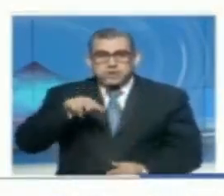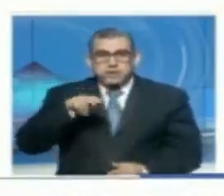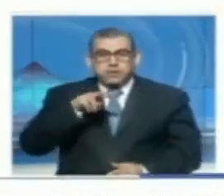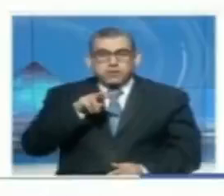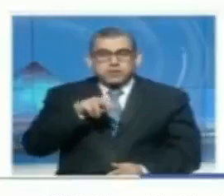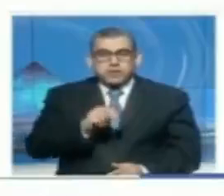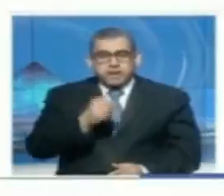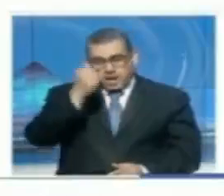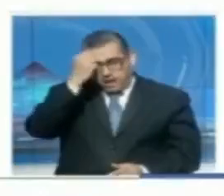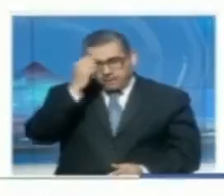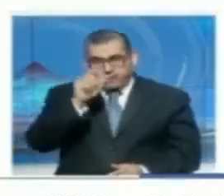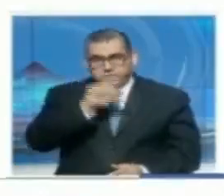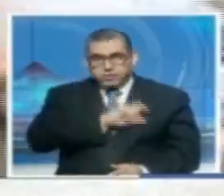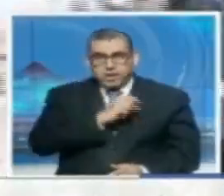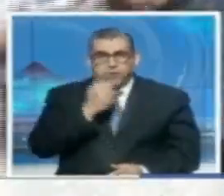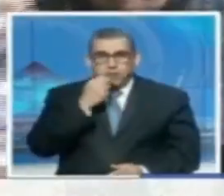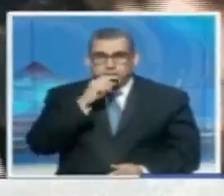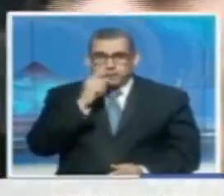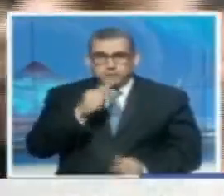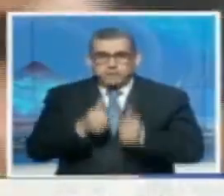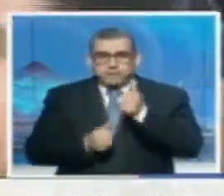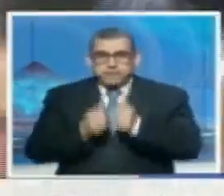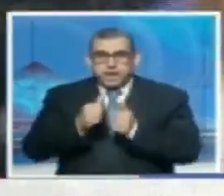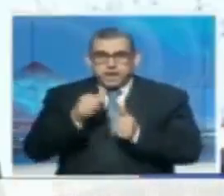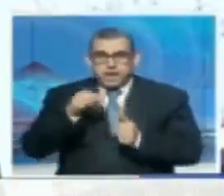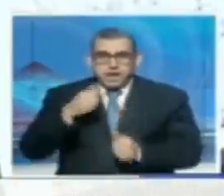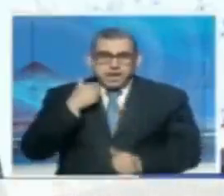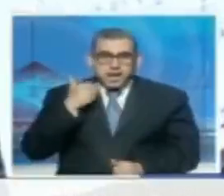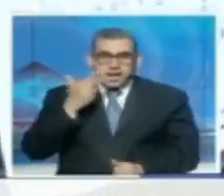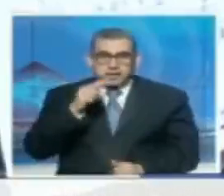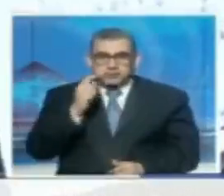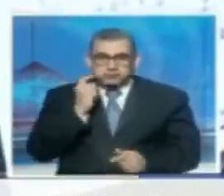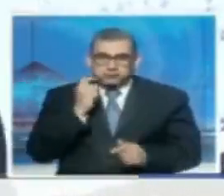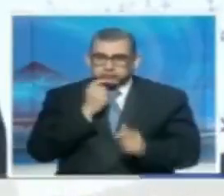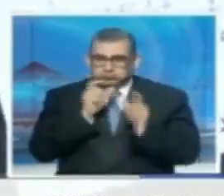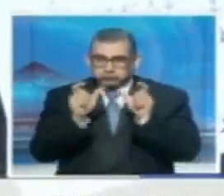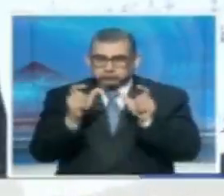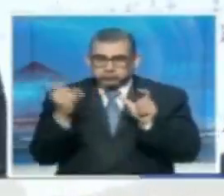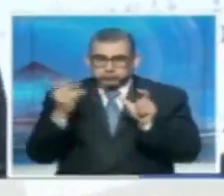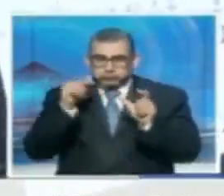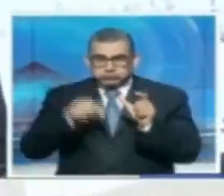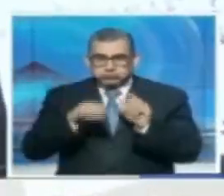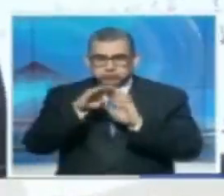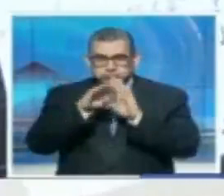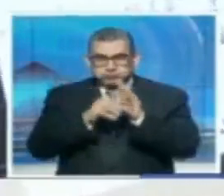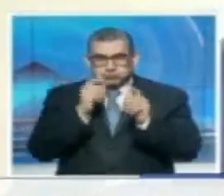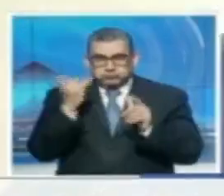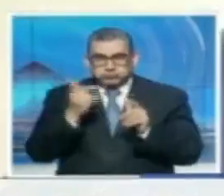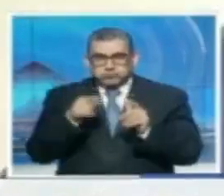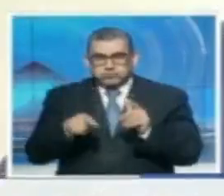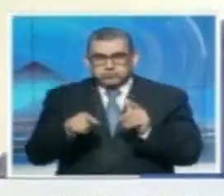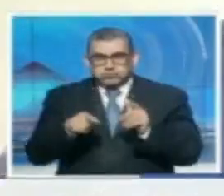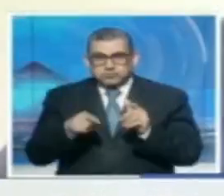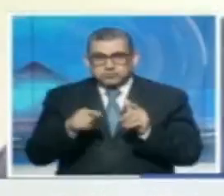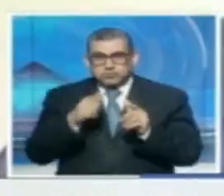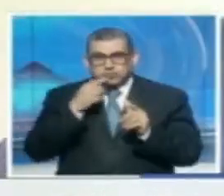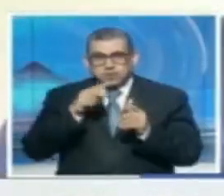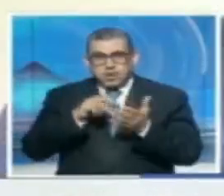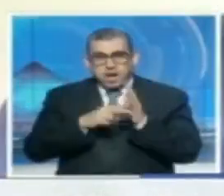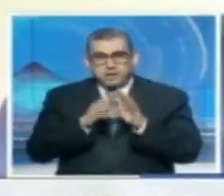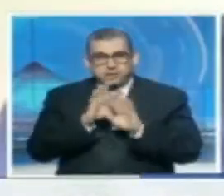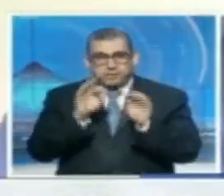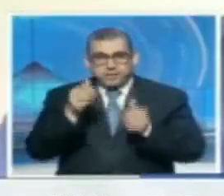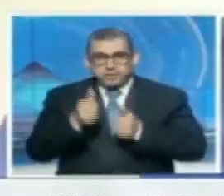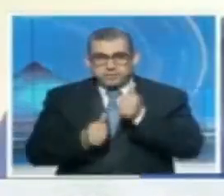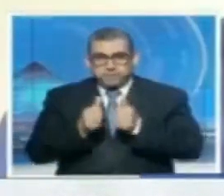188 ألف طالب وطالبة أدوا الامتحانات وسط إجراءات احترازية مشددة. الاستعداد تم